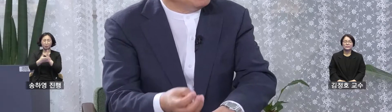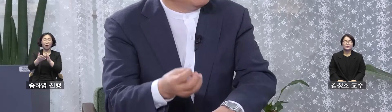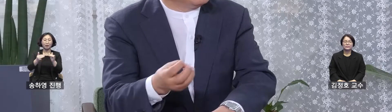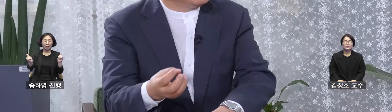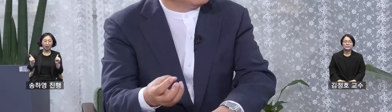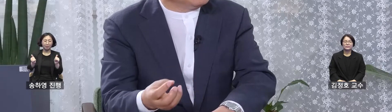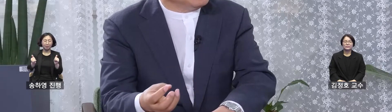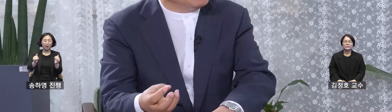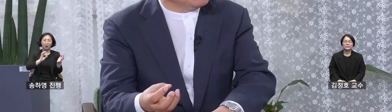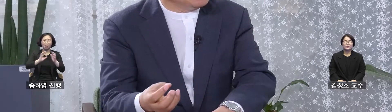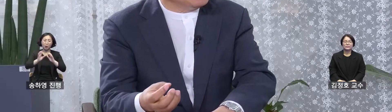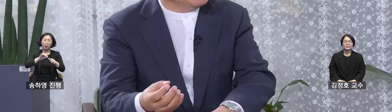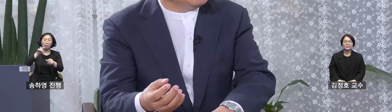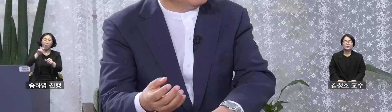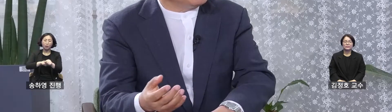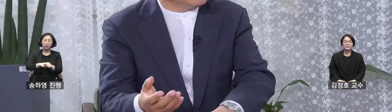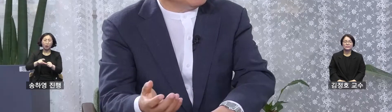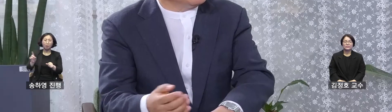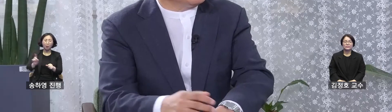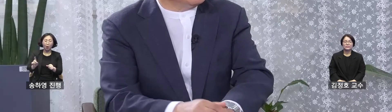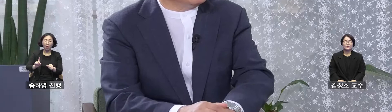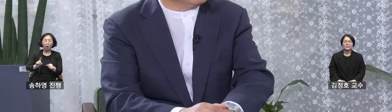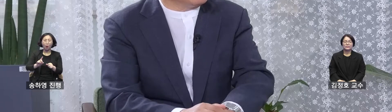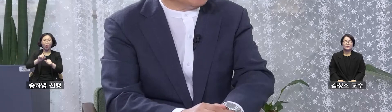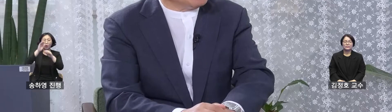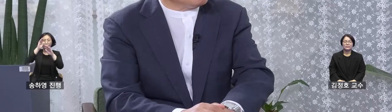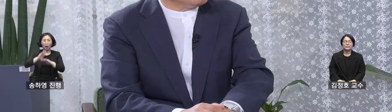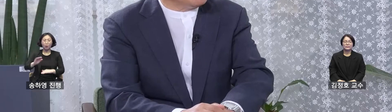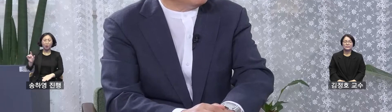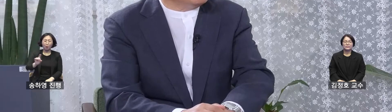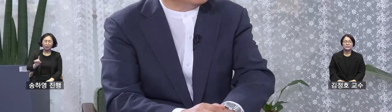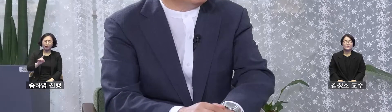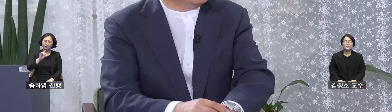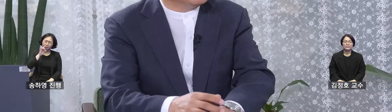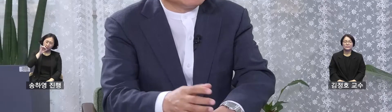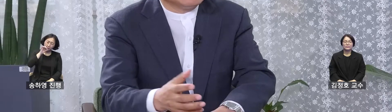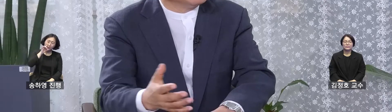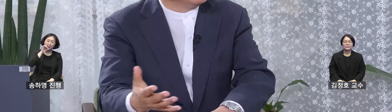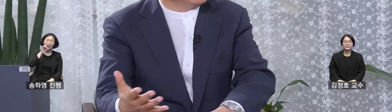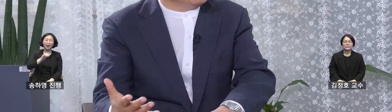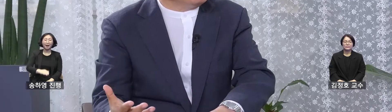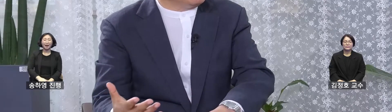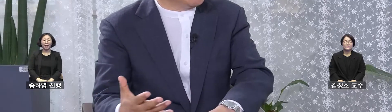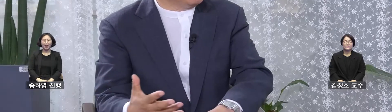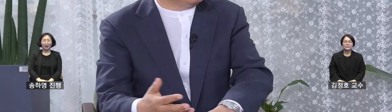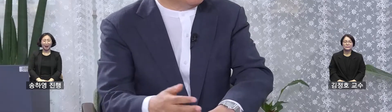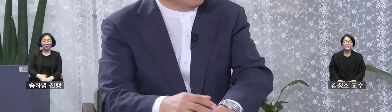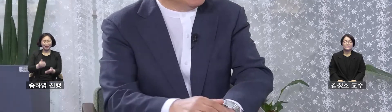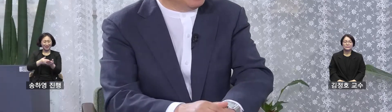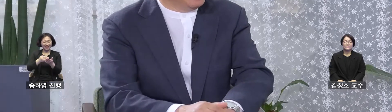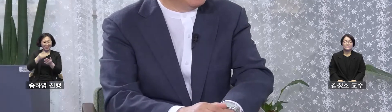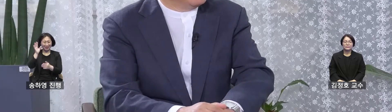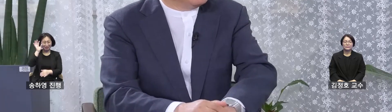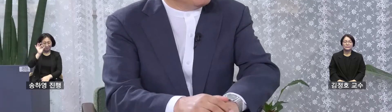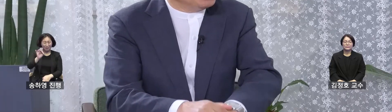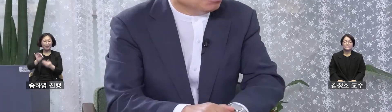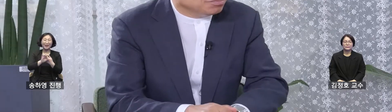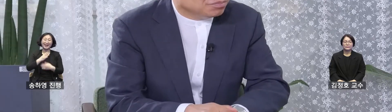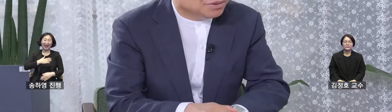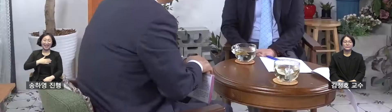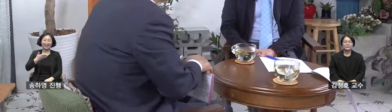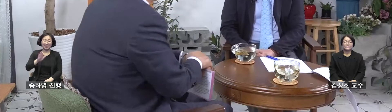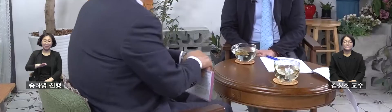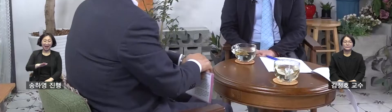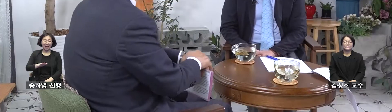무엇이었고 네. 그 내용이 어떻게 전개됐는가 굉장히 궁금해요. 물론 뭐 이렇게 뉴스를 찾아보면 되는데 네.